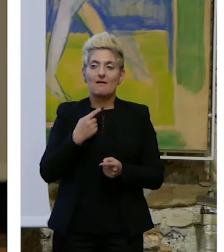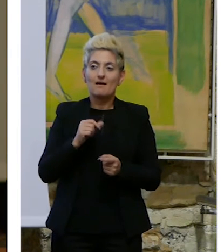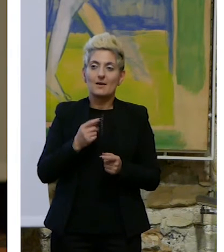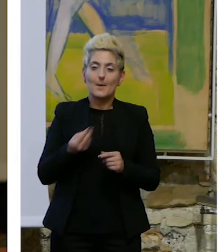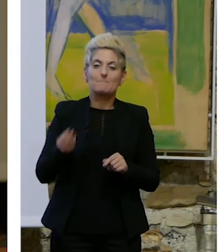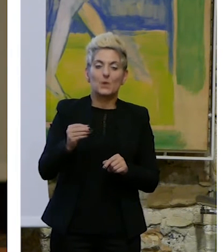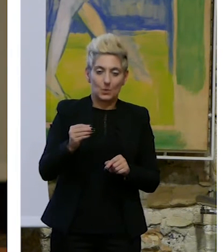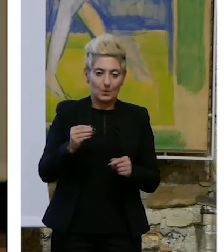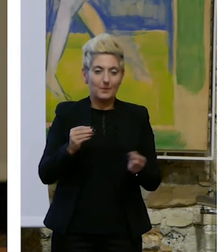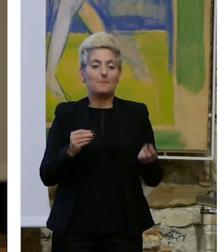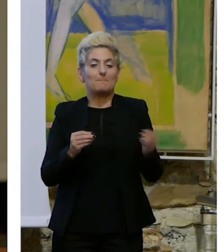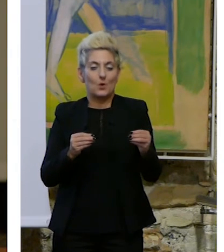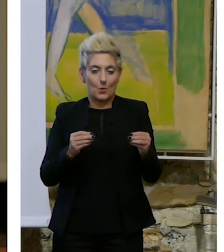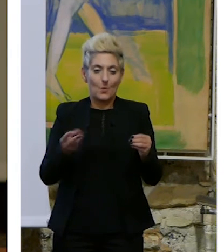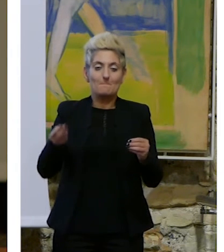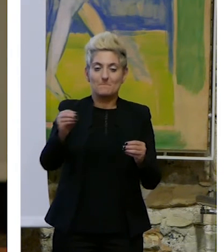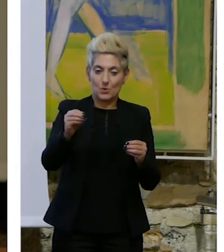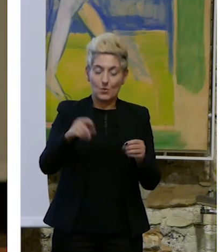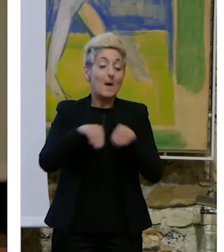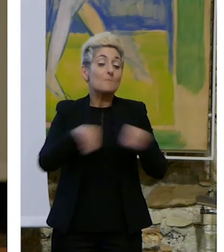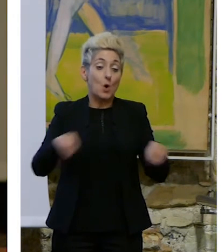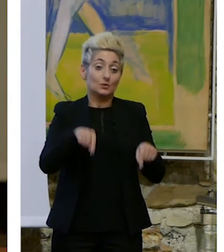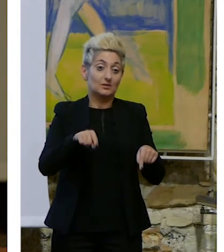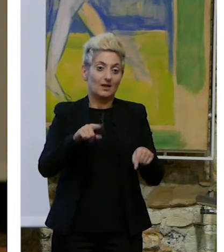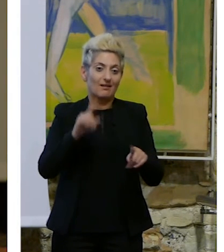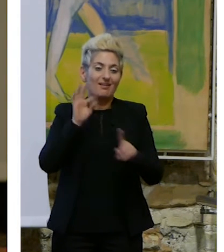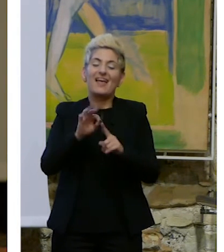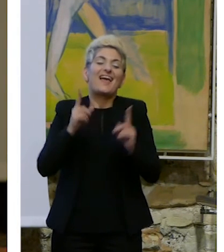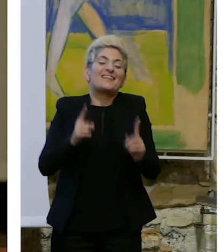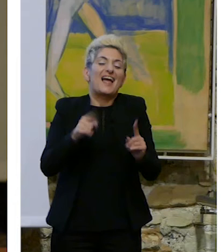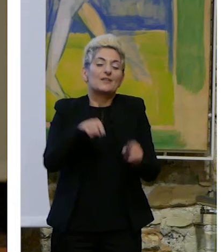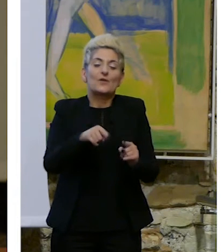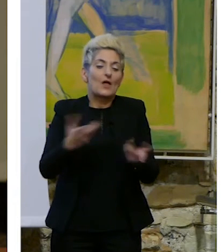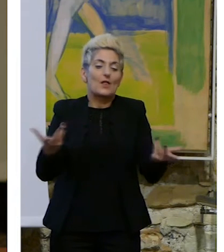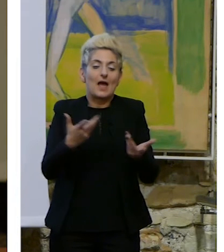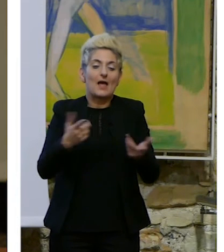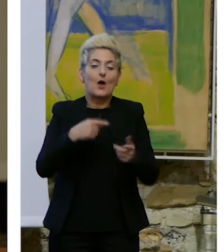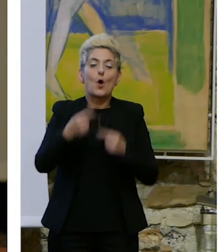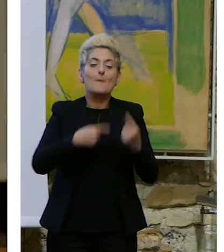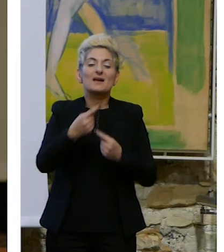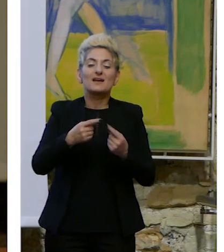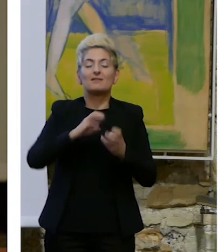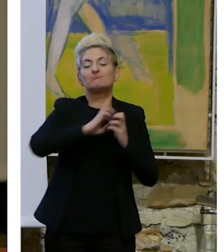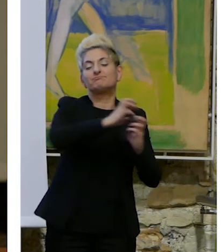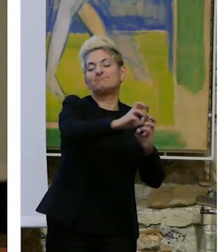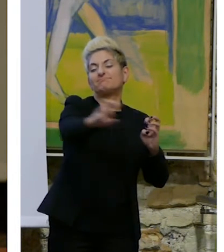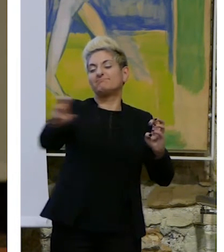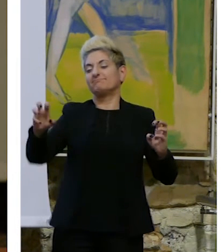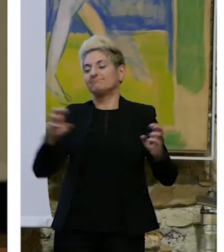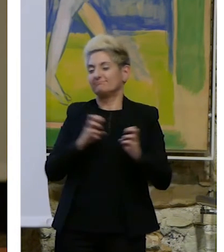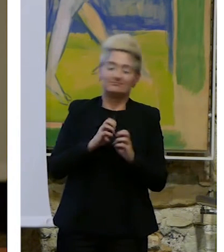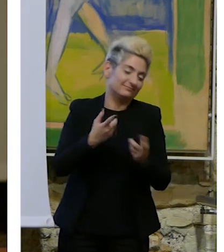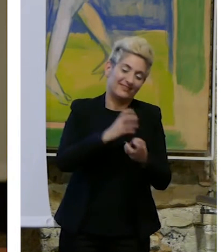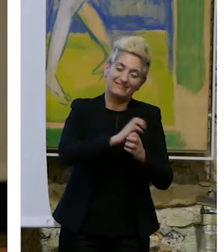mettere di più. Il museo è naturalmente legittimato alla bulimia,